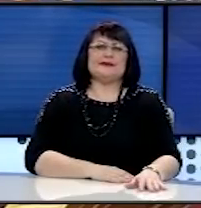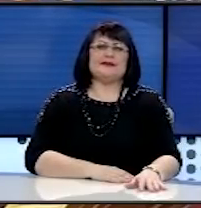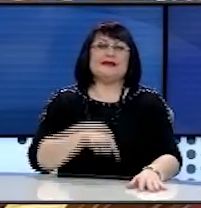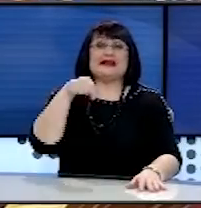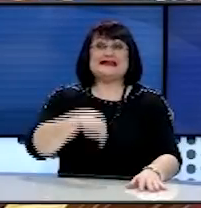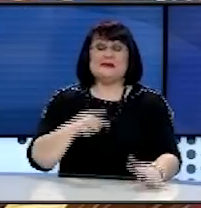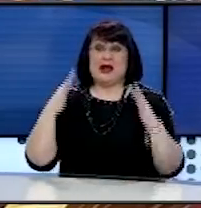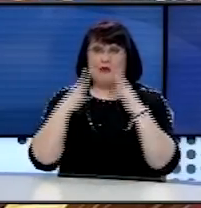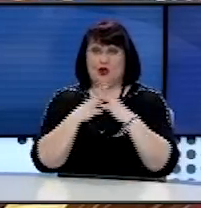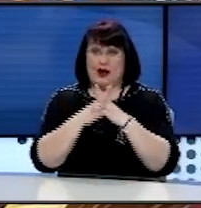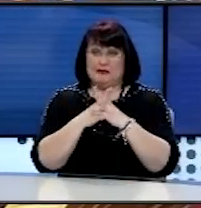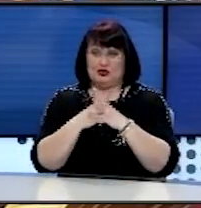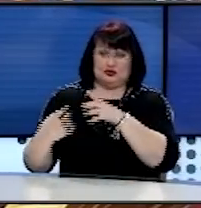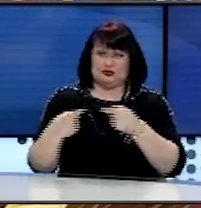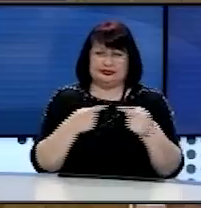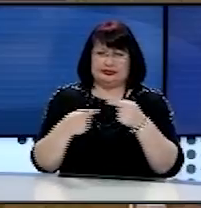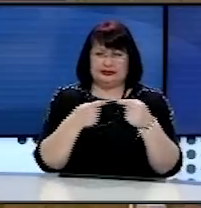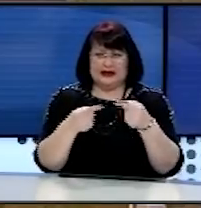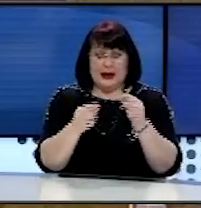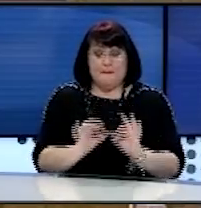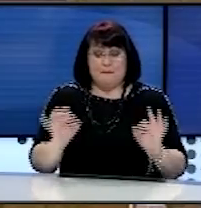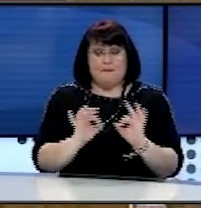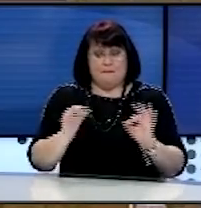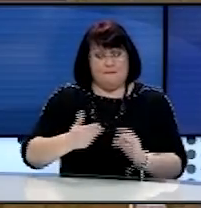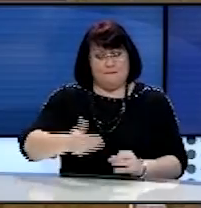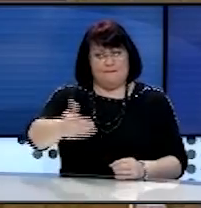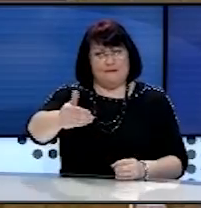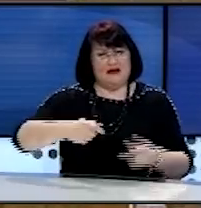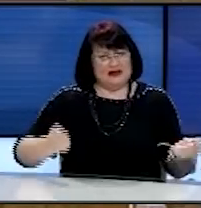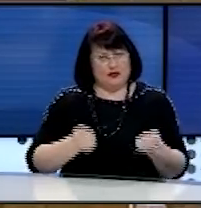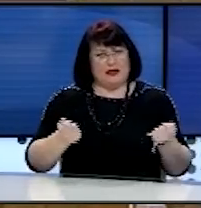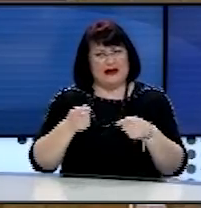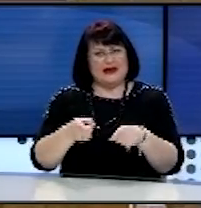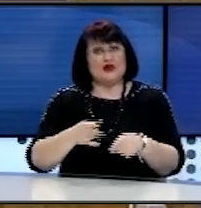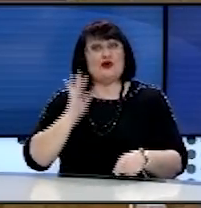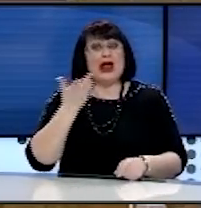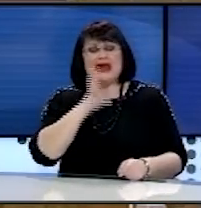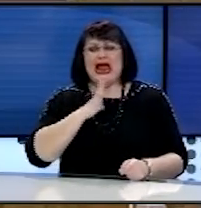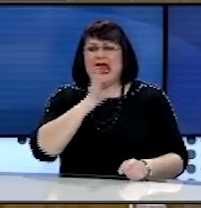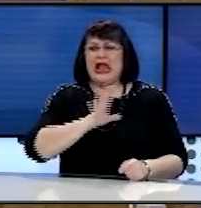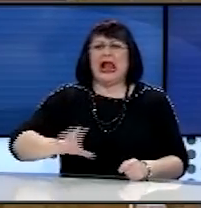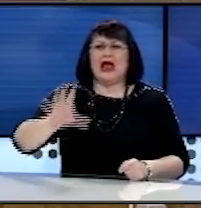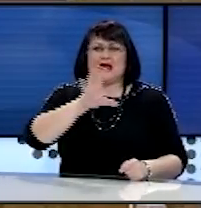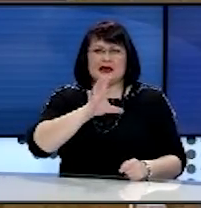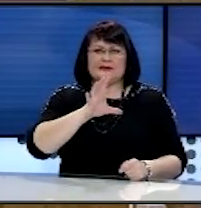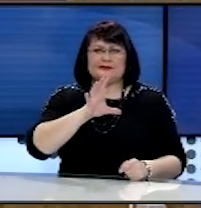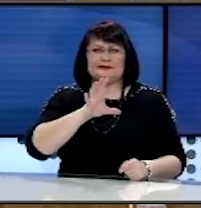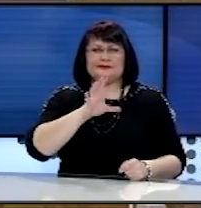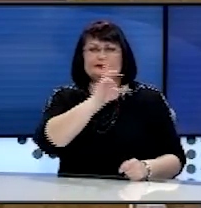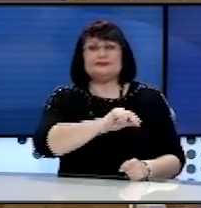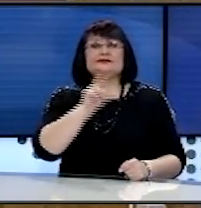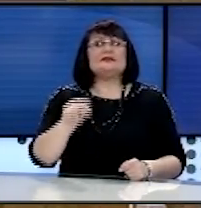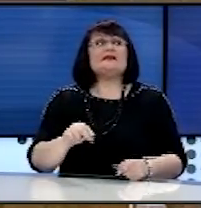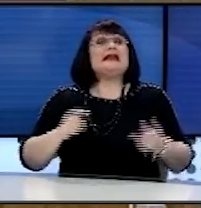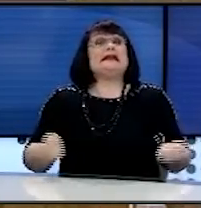πολεμική αντιπαράθεση είναι τα προεόρτια όσων πρόκειται να ακολουθήσουν εάν οι λαοί δεν καθορίσουν οι ίδιοι τις